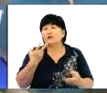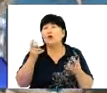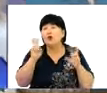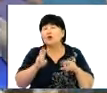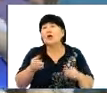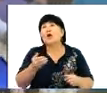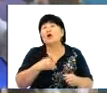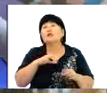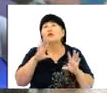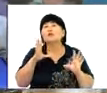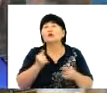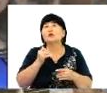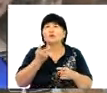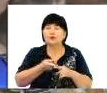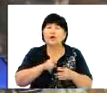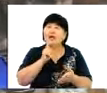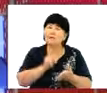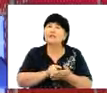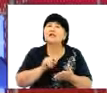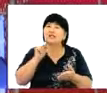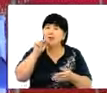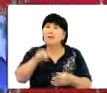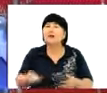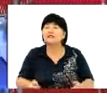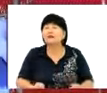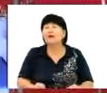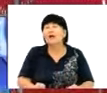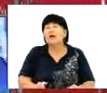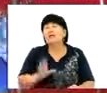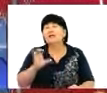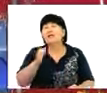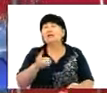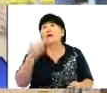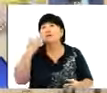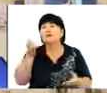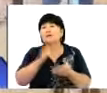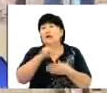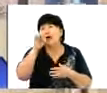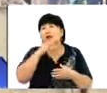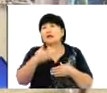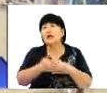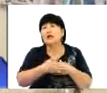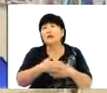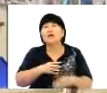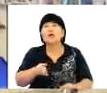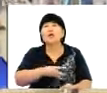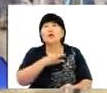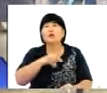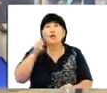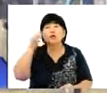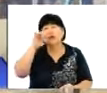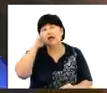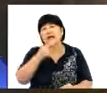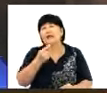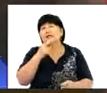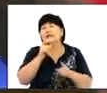ищу. Хочу все-таки туда обязательно попасть. Вера София мечтает познакомиться с Казахстаном поближе. С энтузиазмом разучивает